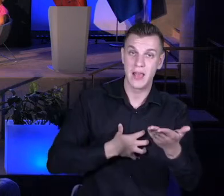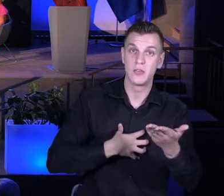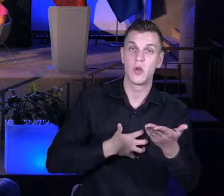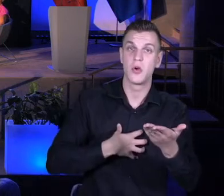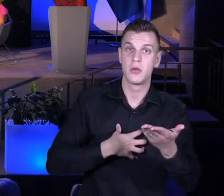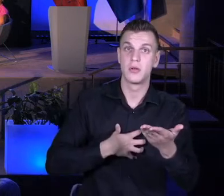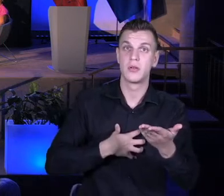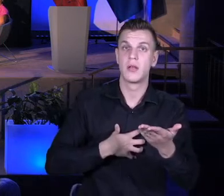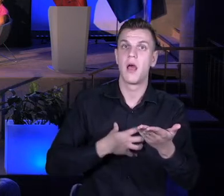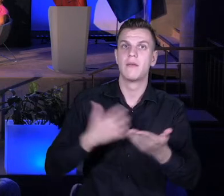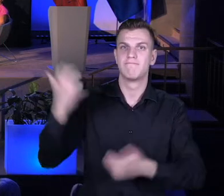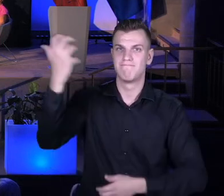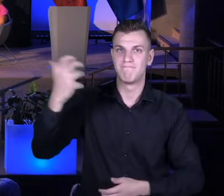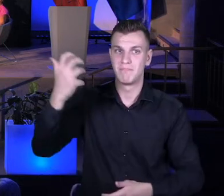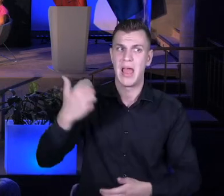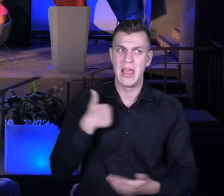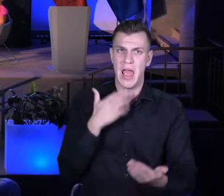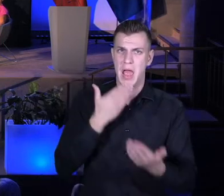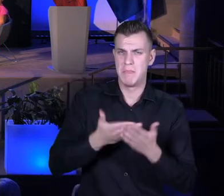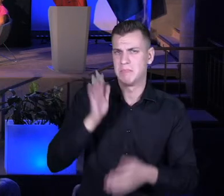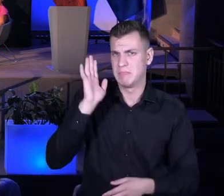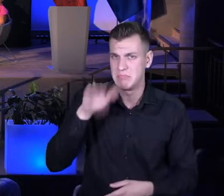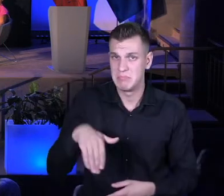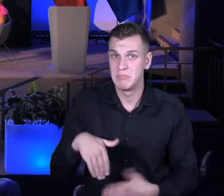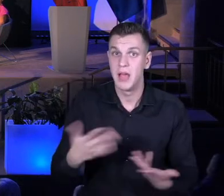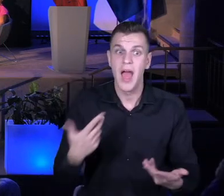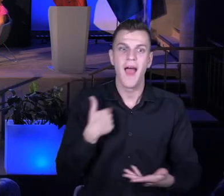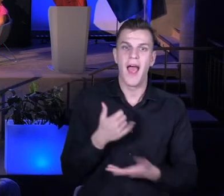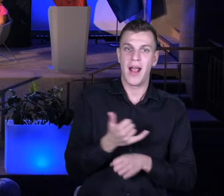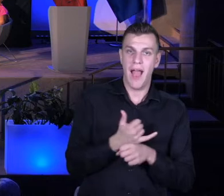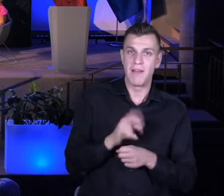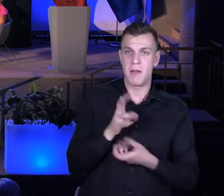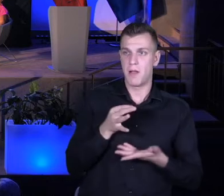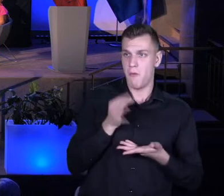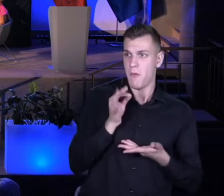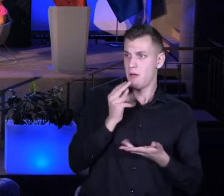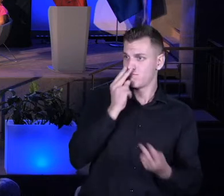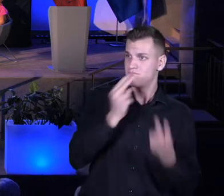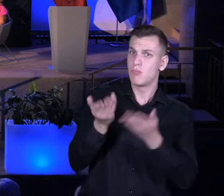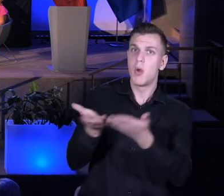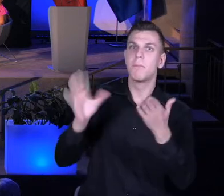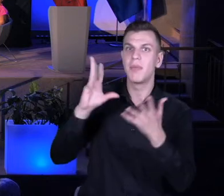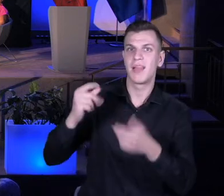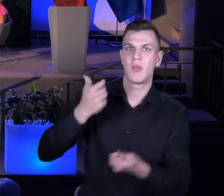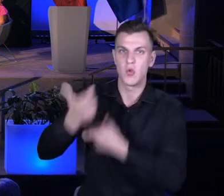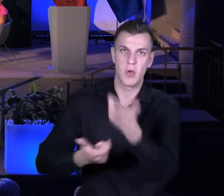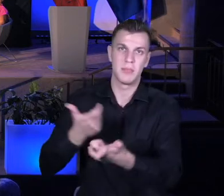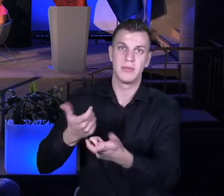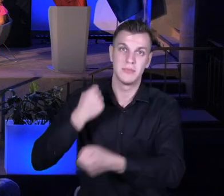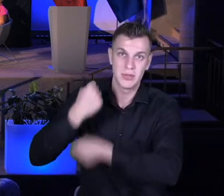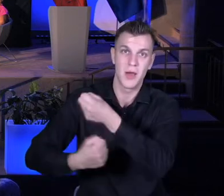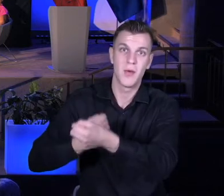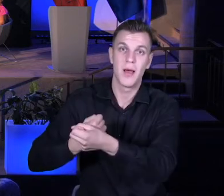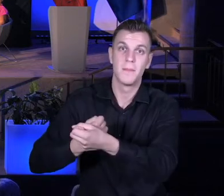kawy lub herbaty i patrzeć, jak ci uczniowie działają, jak pięknie się rozwijają. A nie byłoby tego wszystkiego, gdyby też